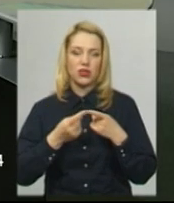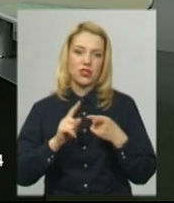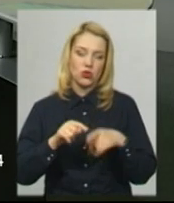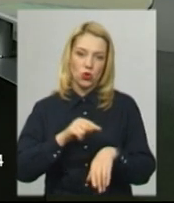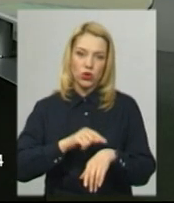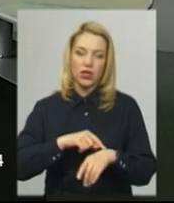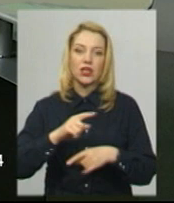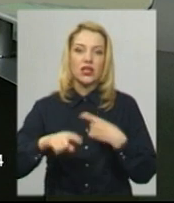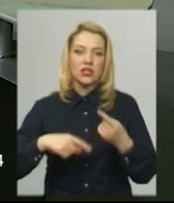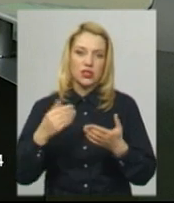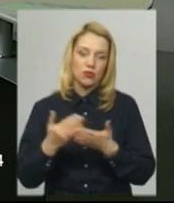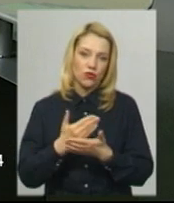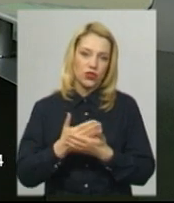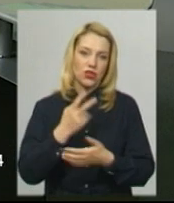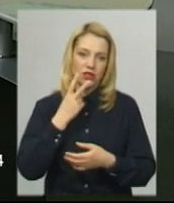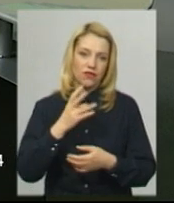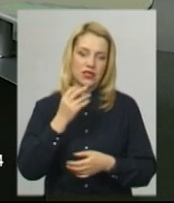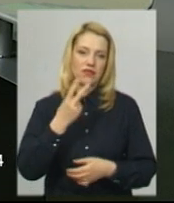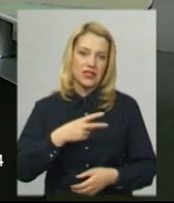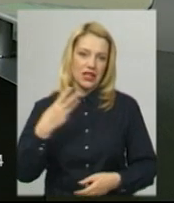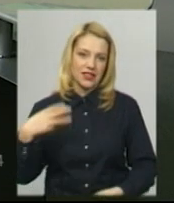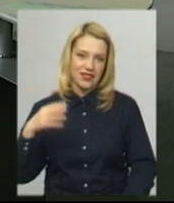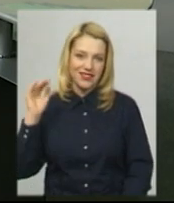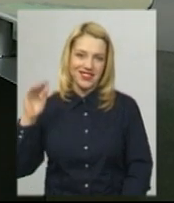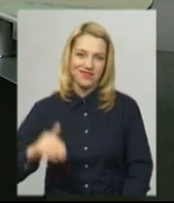Наступний випуск «Нивин» – новин. Дивіться о 20.30.